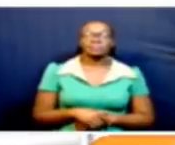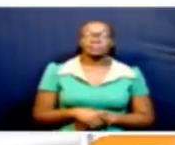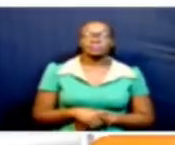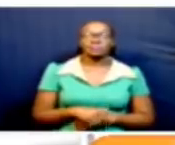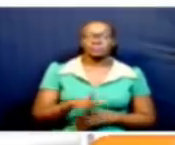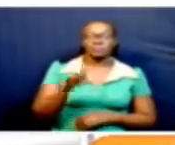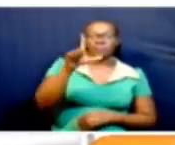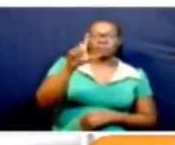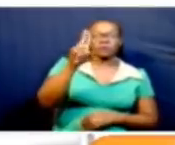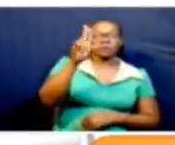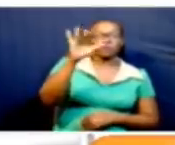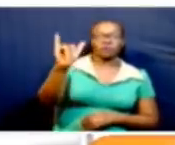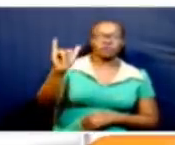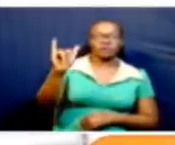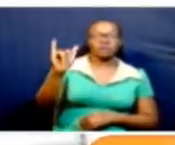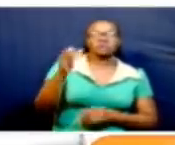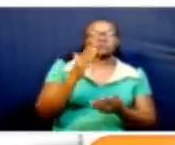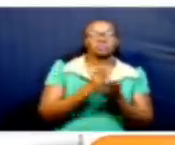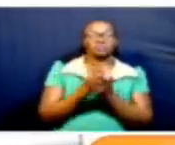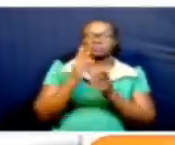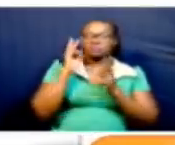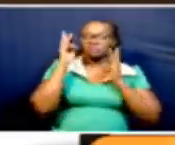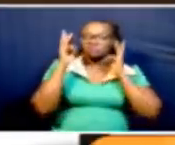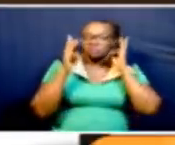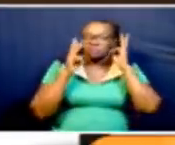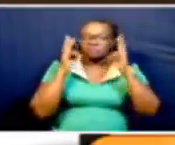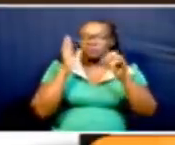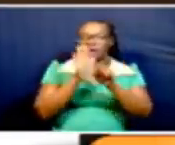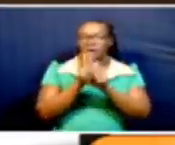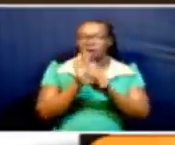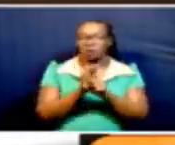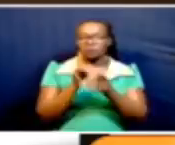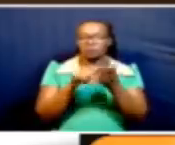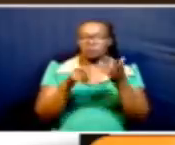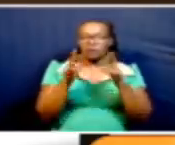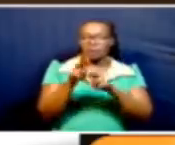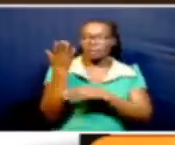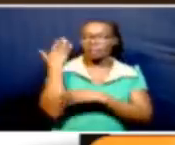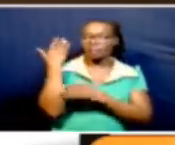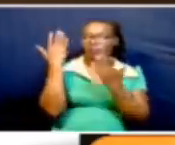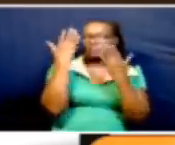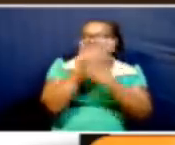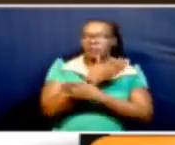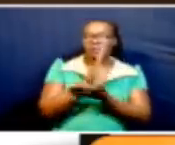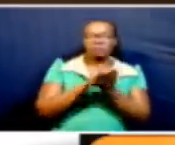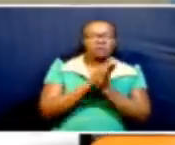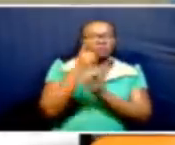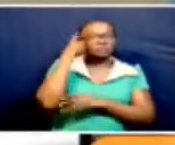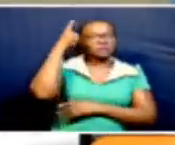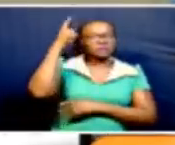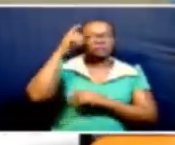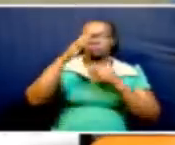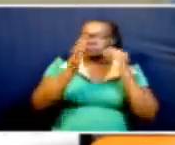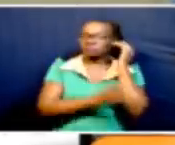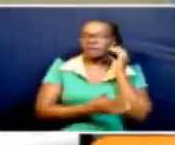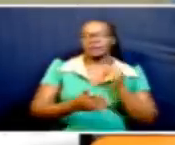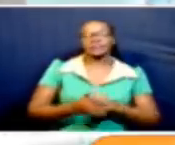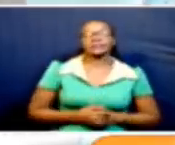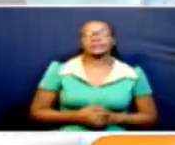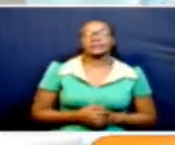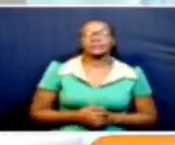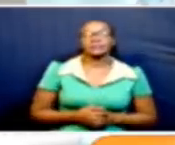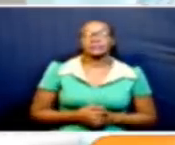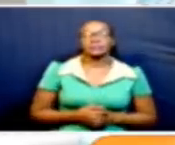Lucy Mudoni anaonekana mwingi wa mawazo. Matukio ya jana usiku yakisalia ndoto mbaya kwake.